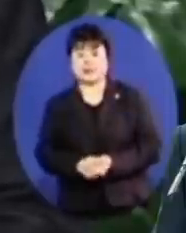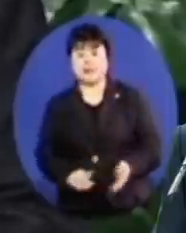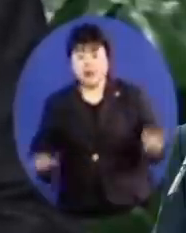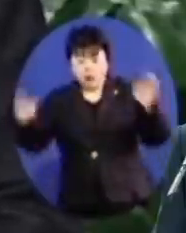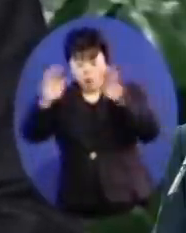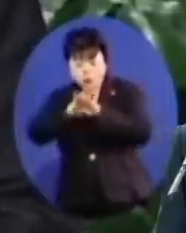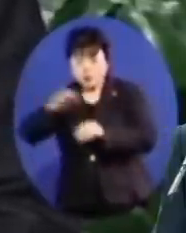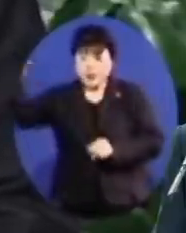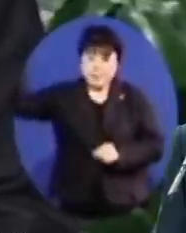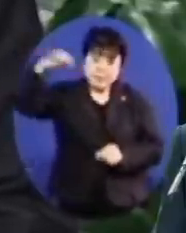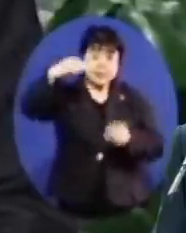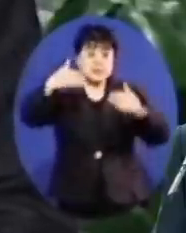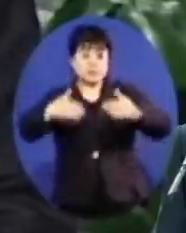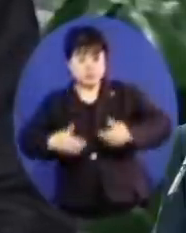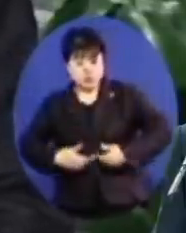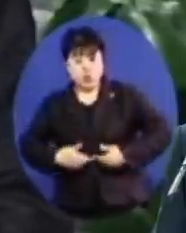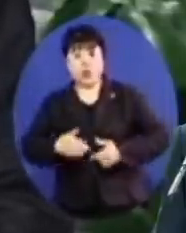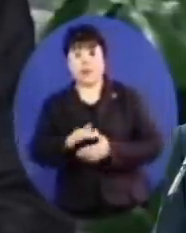필요한 것입니다.